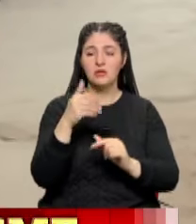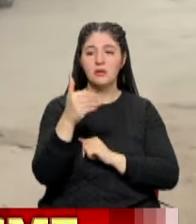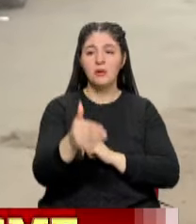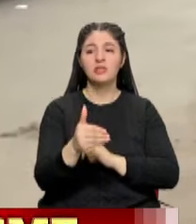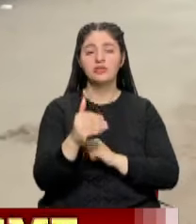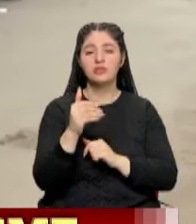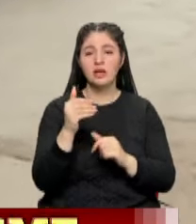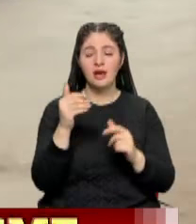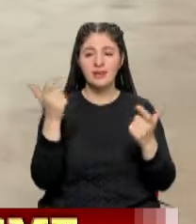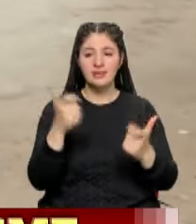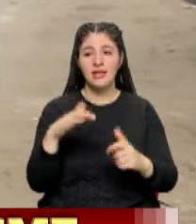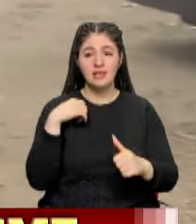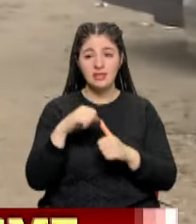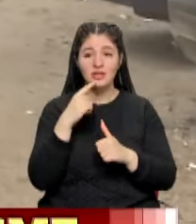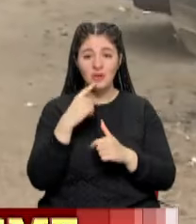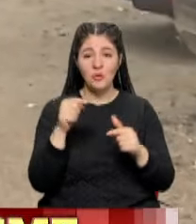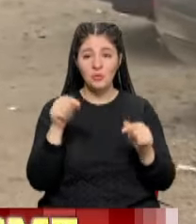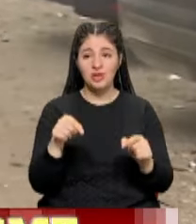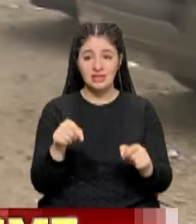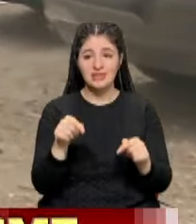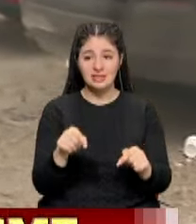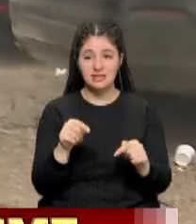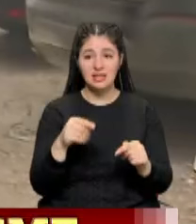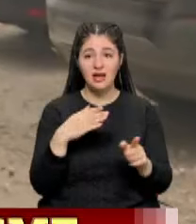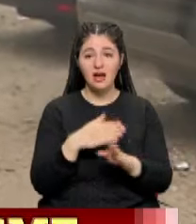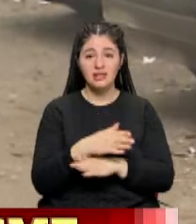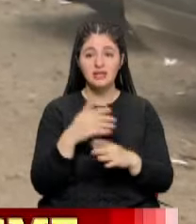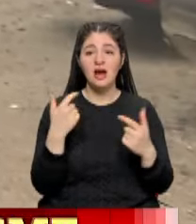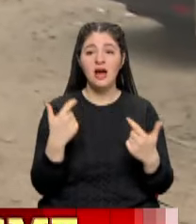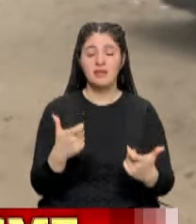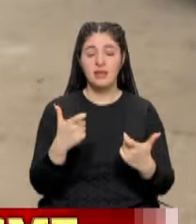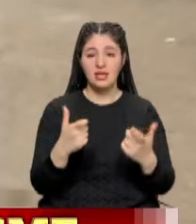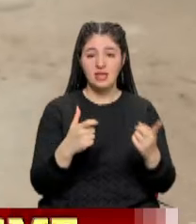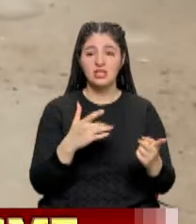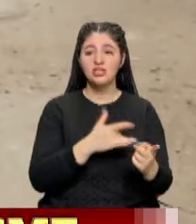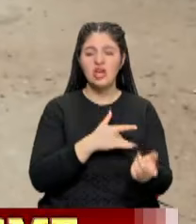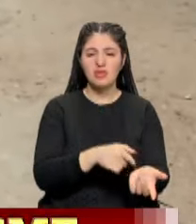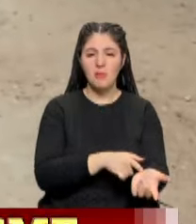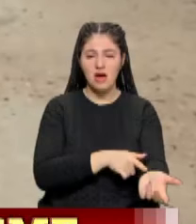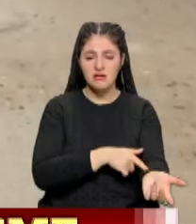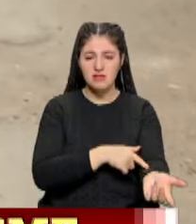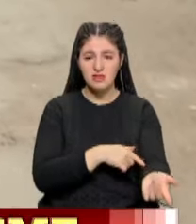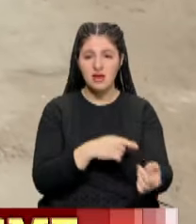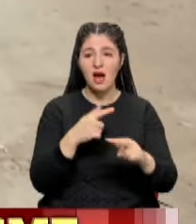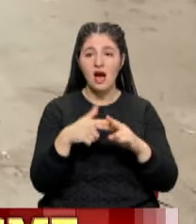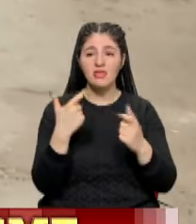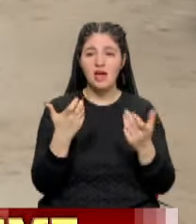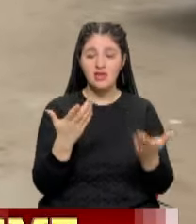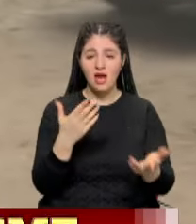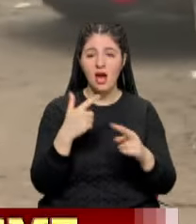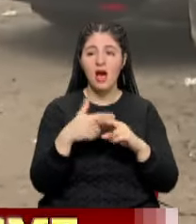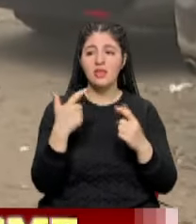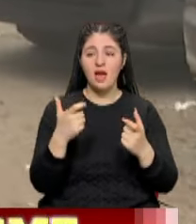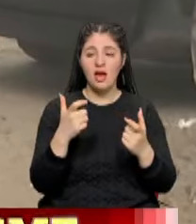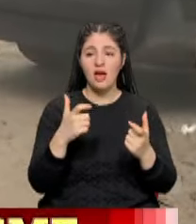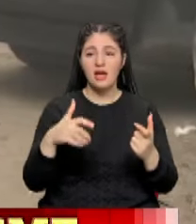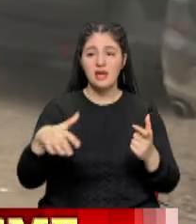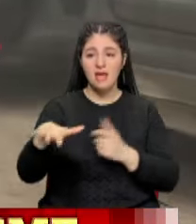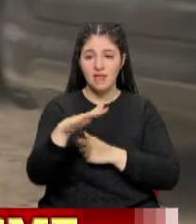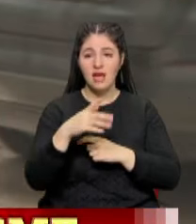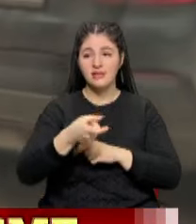başka mekan. Tekrar söyleyelim, burası aslında Hatay'ın can damarıydı. Antakya